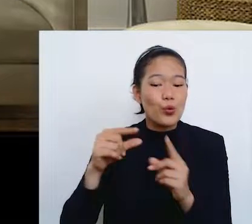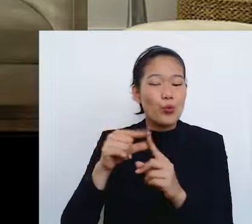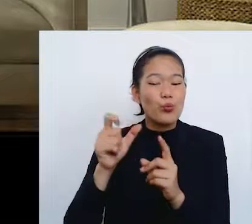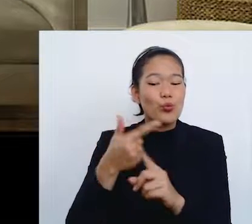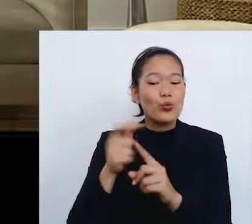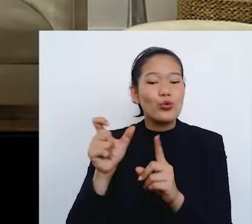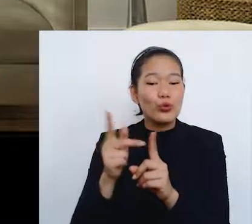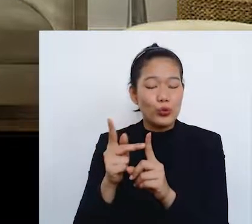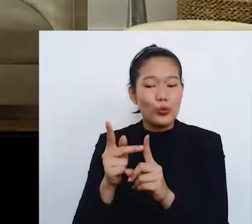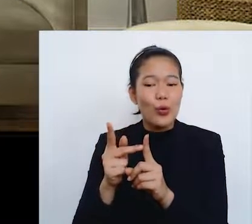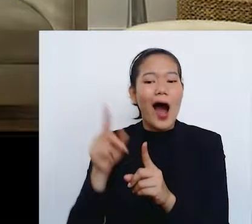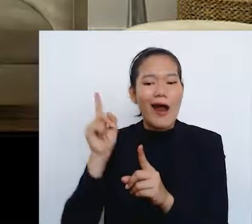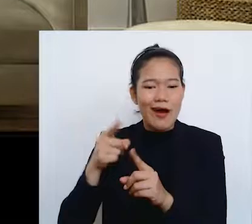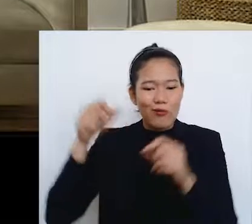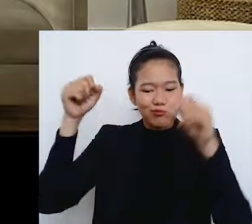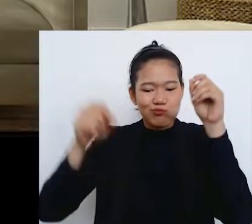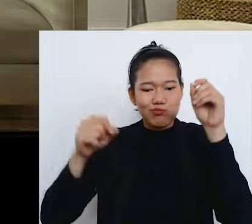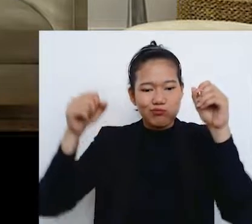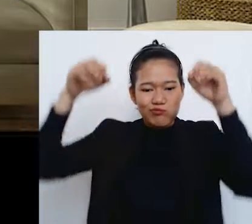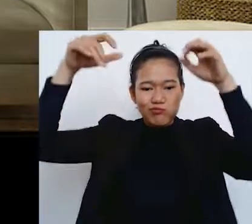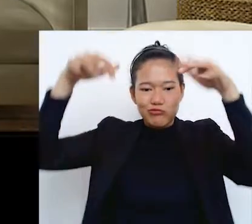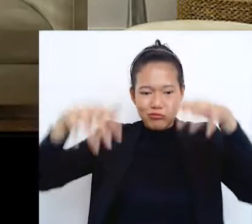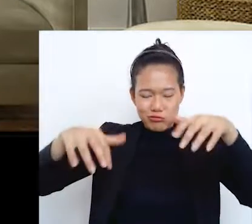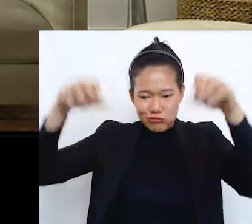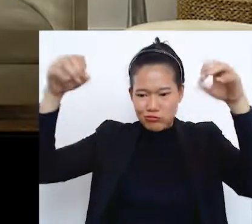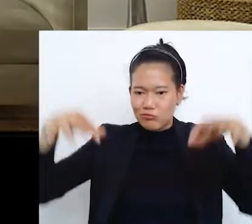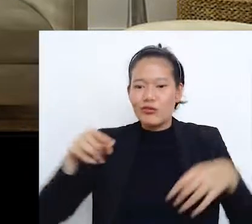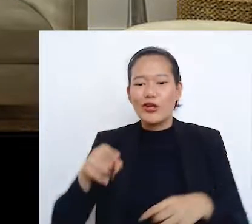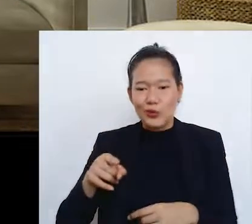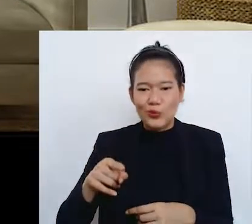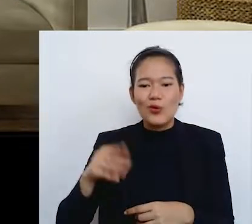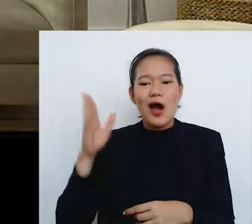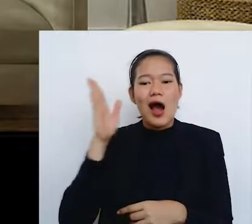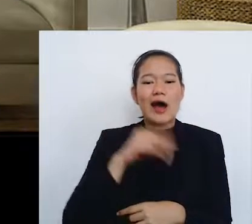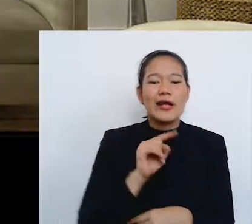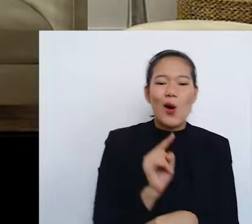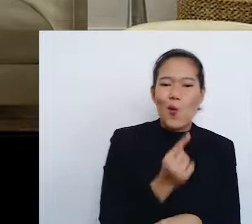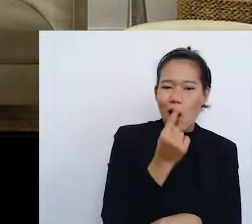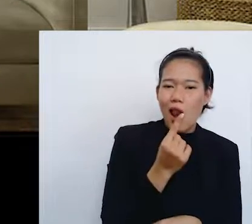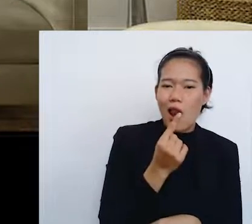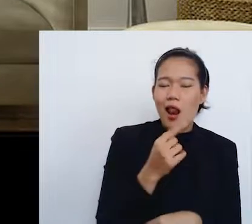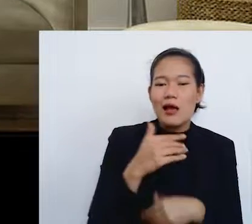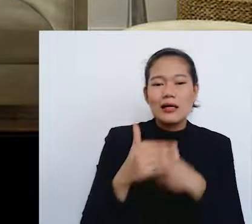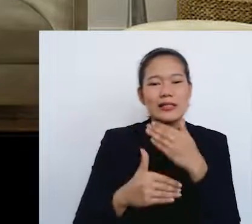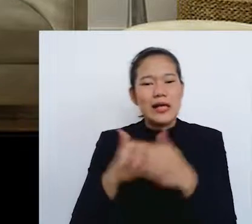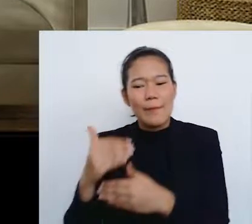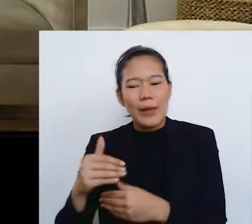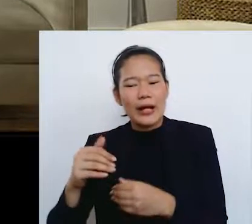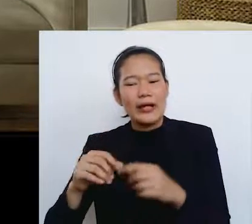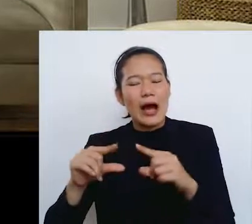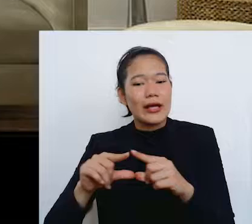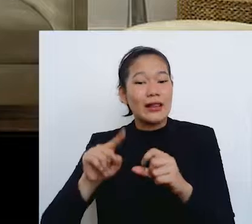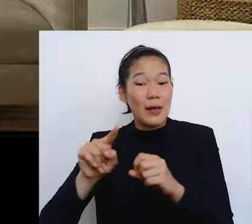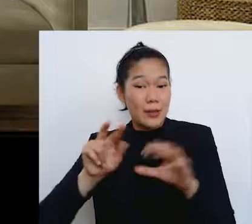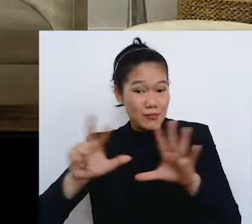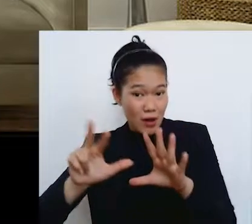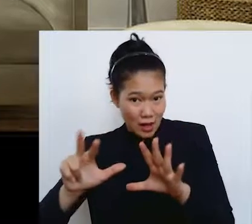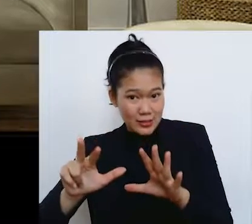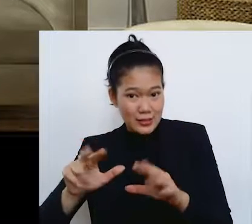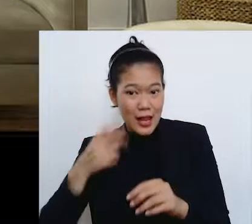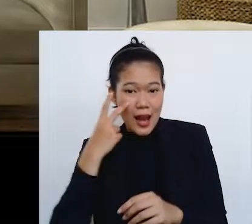hari. Dari awal hari-hari awal sampai dengan ayat yang